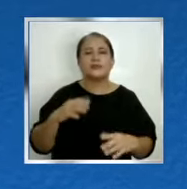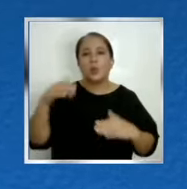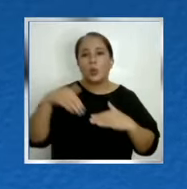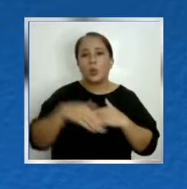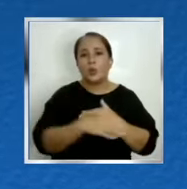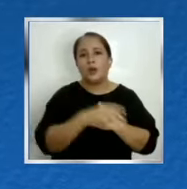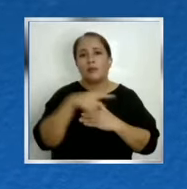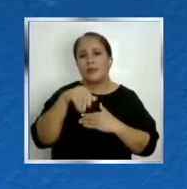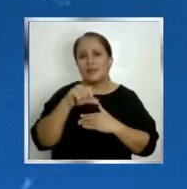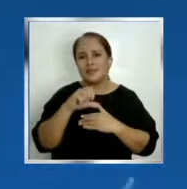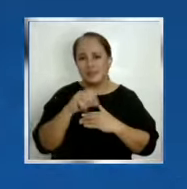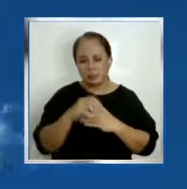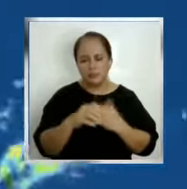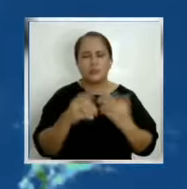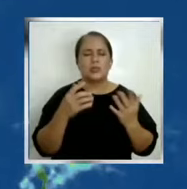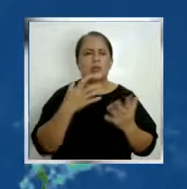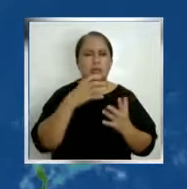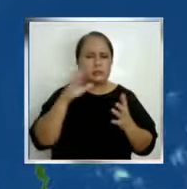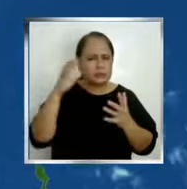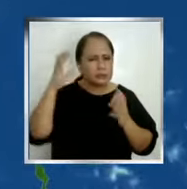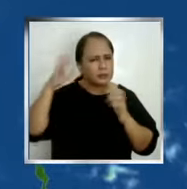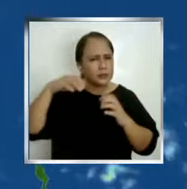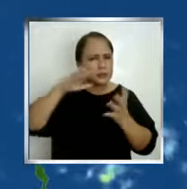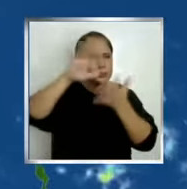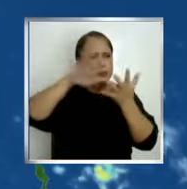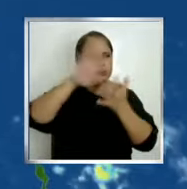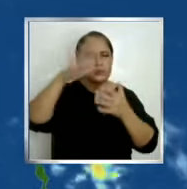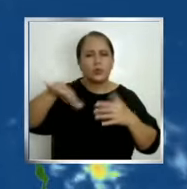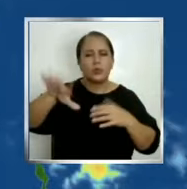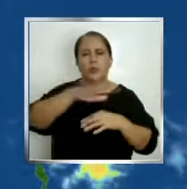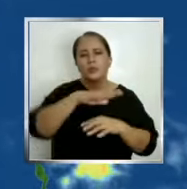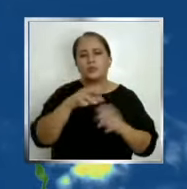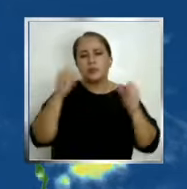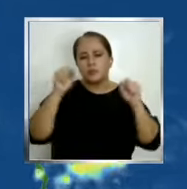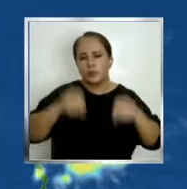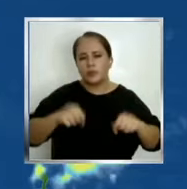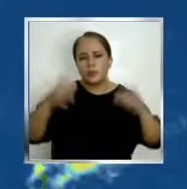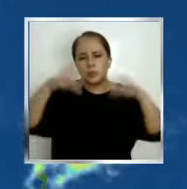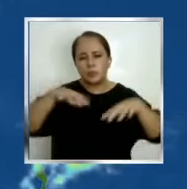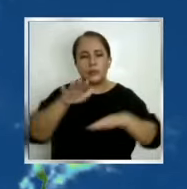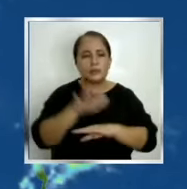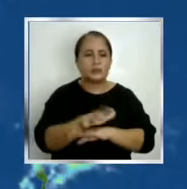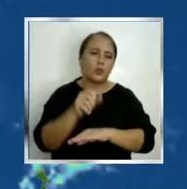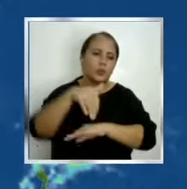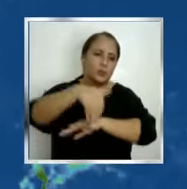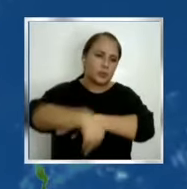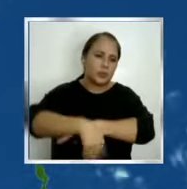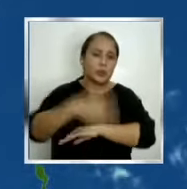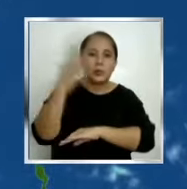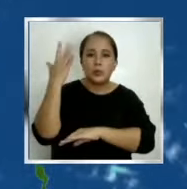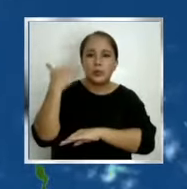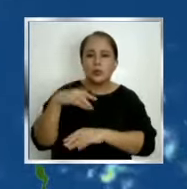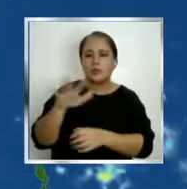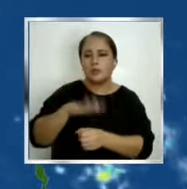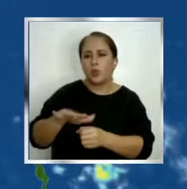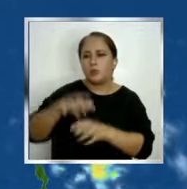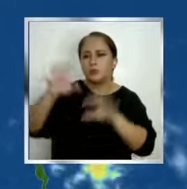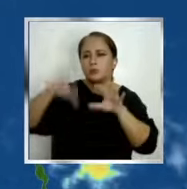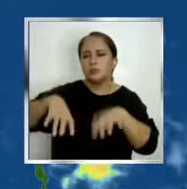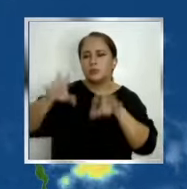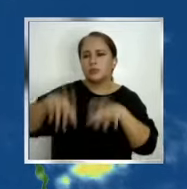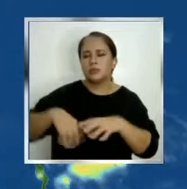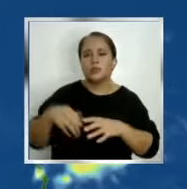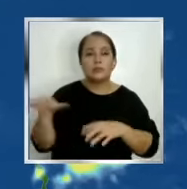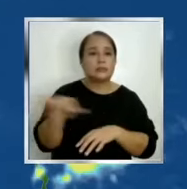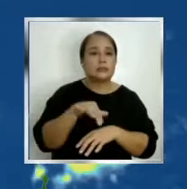ang bahagyang maulap na kalangitan sa halos buong bansa at may tsansa pa rin ng ulan sa hapon o gabi dahil sa localized thunderstorms. Samantala, bukod po